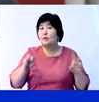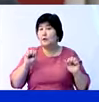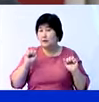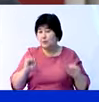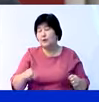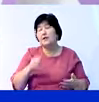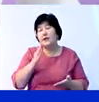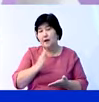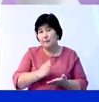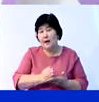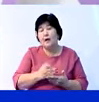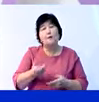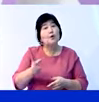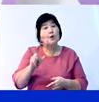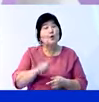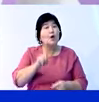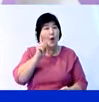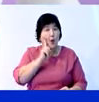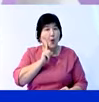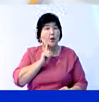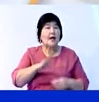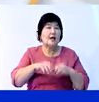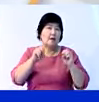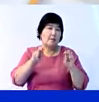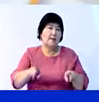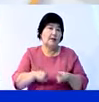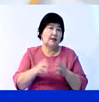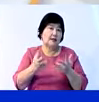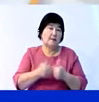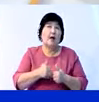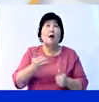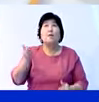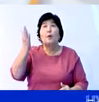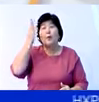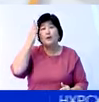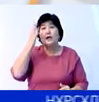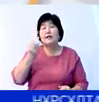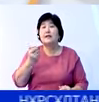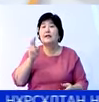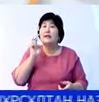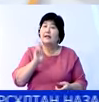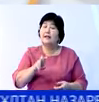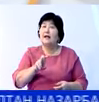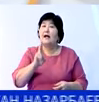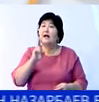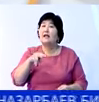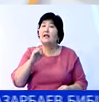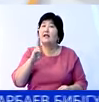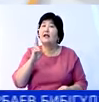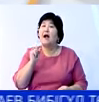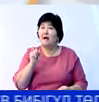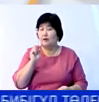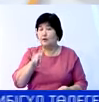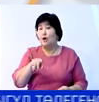мүмкіндік барлығы, бұл өте қолайлы мамандық деп есептейміз. Жеребе бойынша сана сезім клиникасына, Q клиникаға түстік. Ол клиниканы